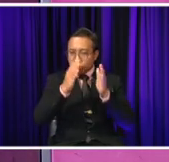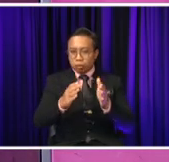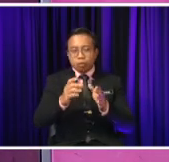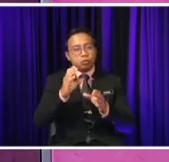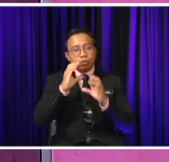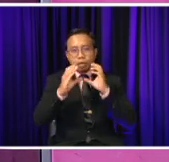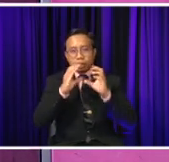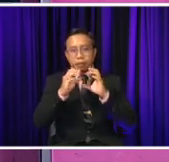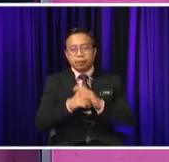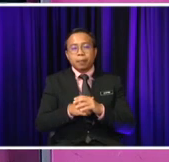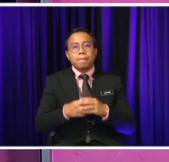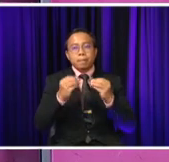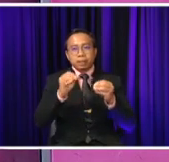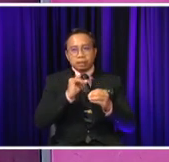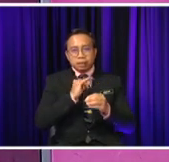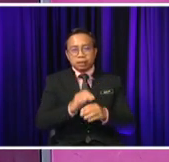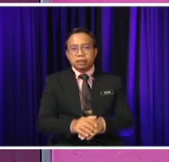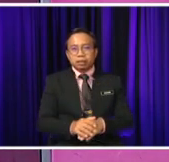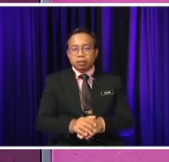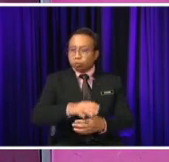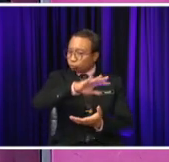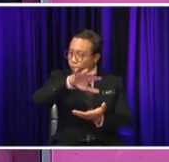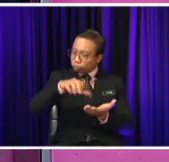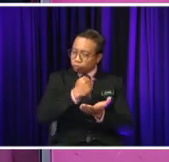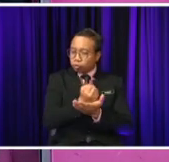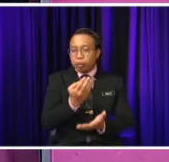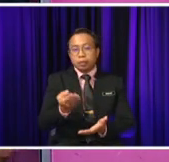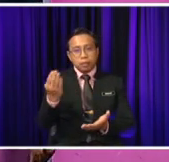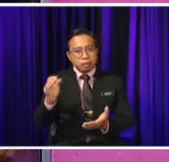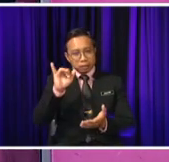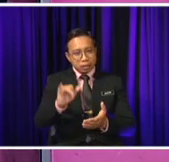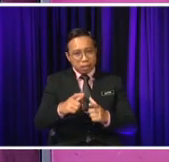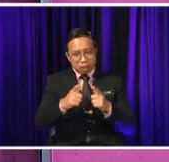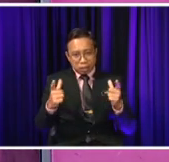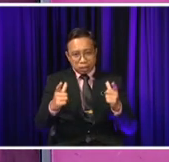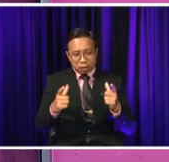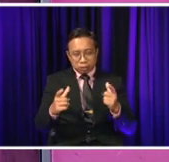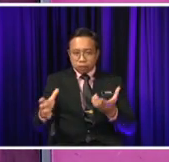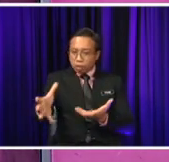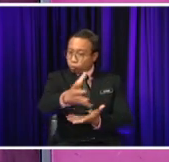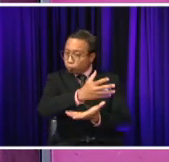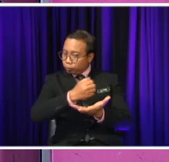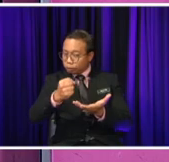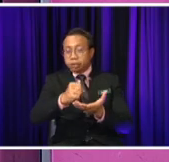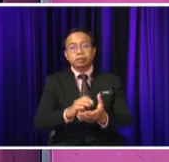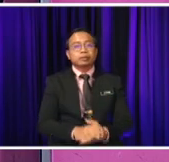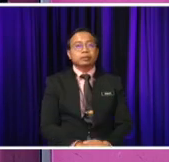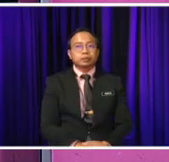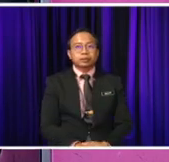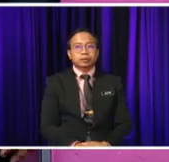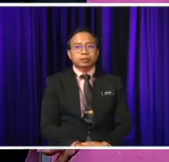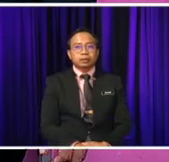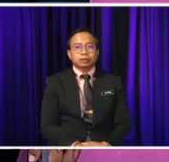integrity integrity bagi saya semua benih yang lain yang ada ini Yang Yang Yang Yang Yang Yang Yang Yang